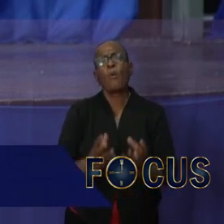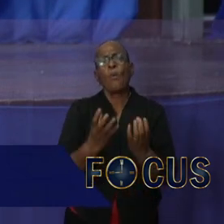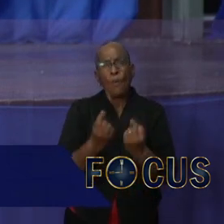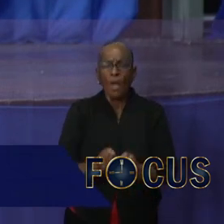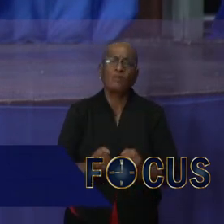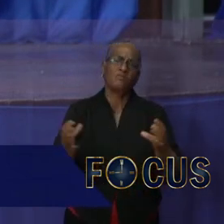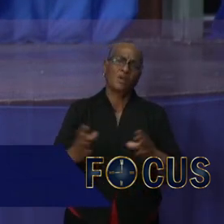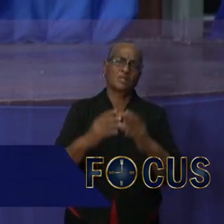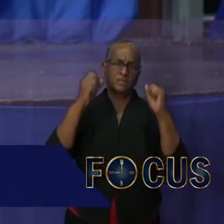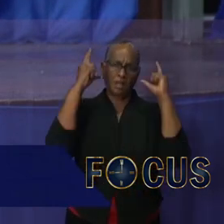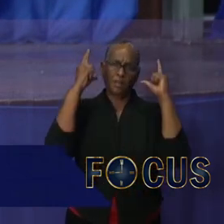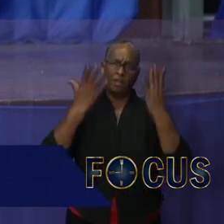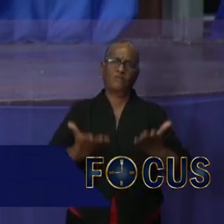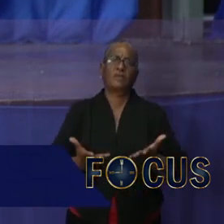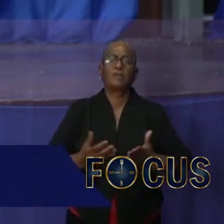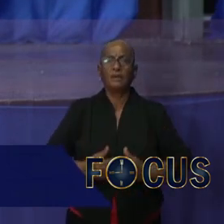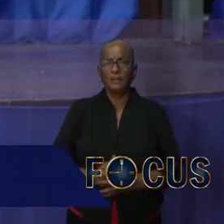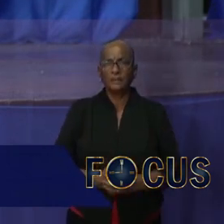samenleving.